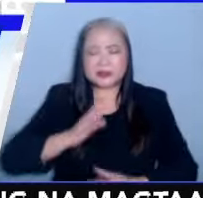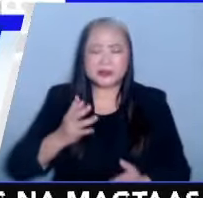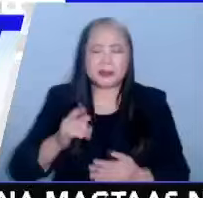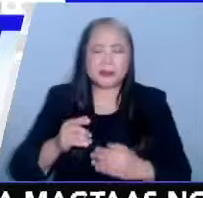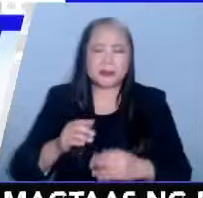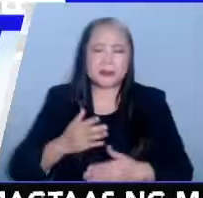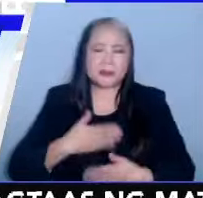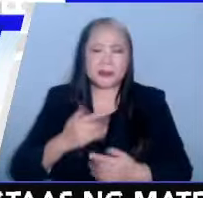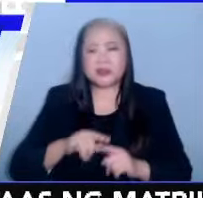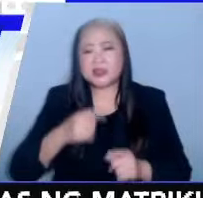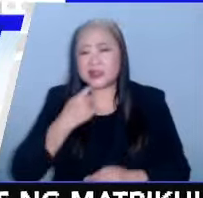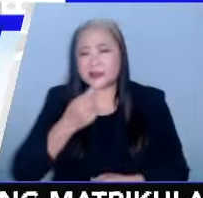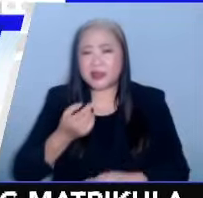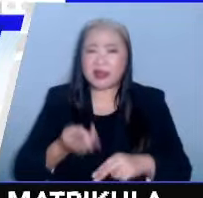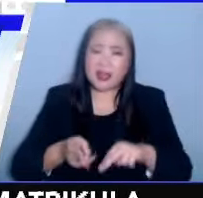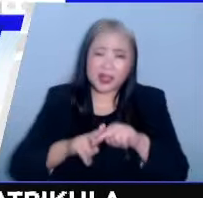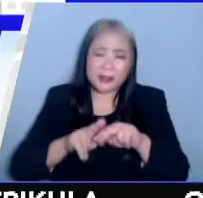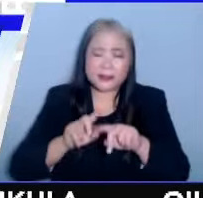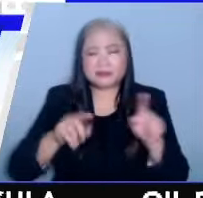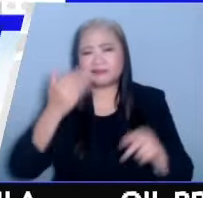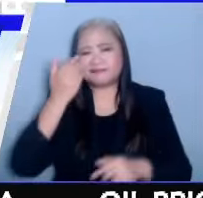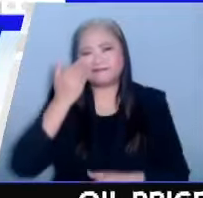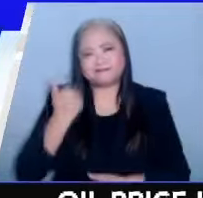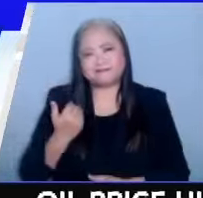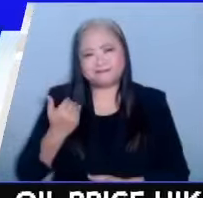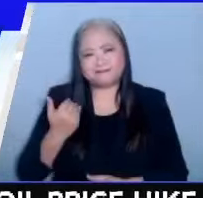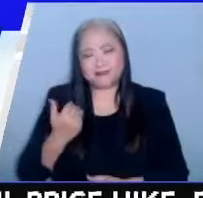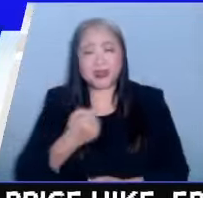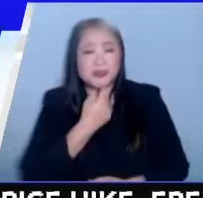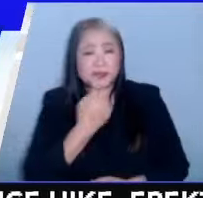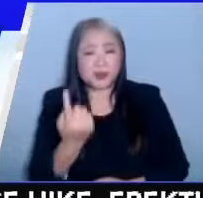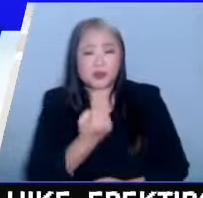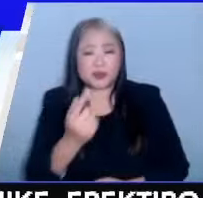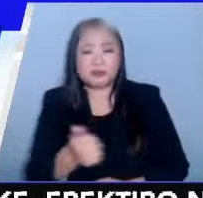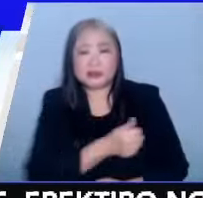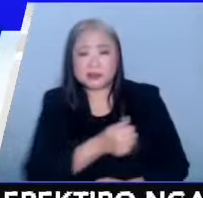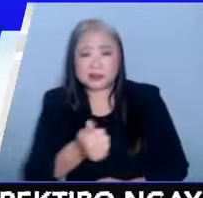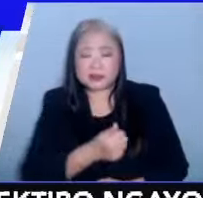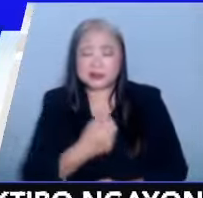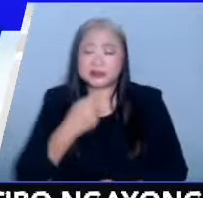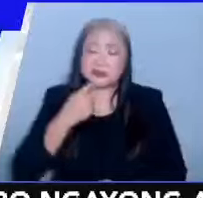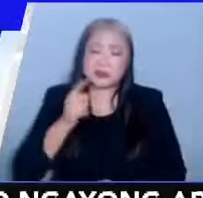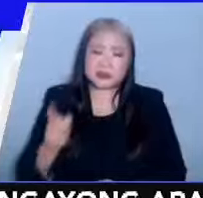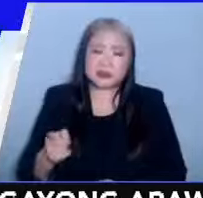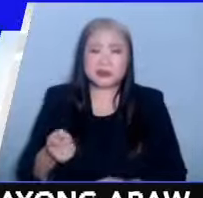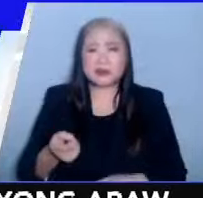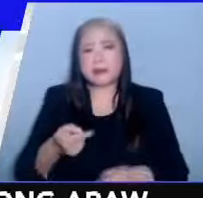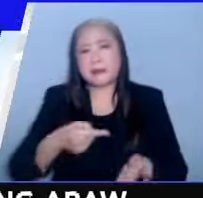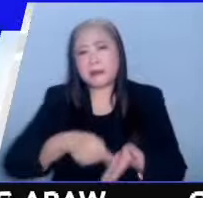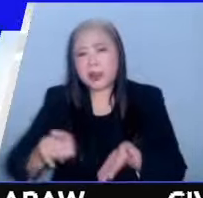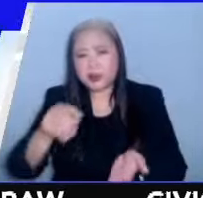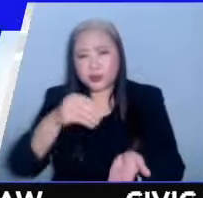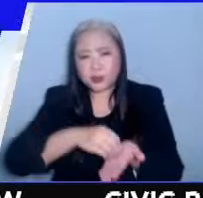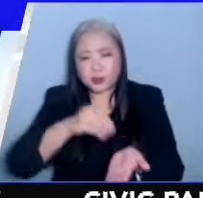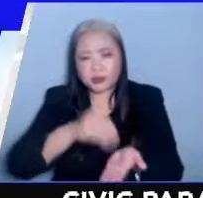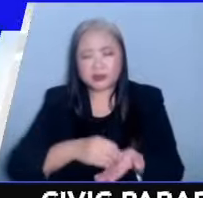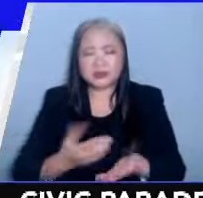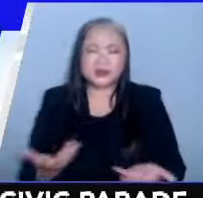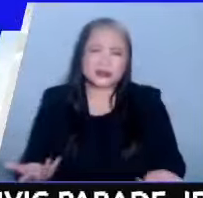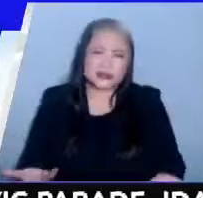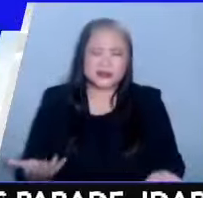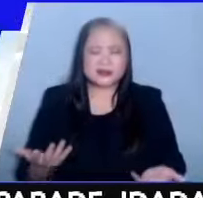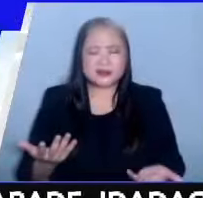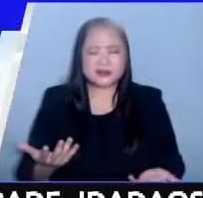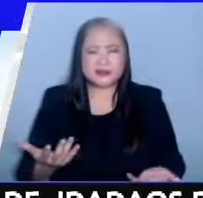dagdag pero kulang yung isa sabi pamasahe lang yan yung isa sabi bayad utang lang dagdag bayad mga ganong mga ano na mga